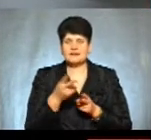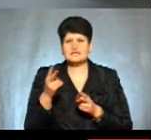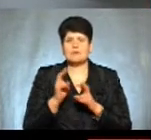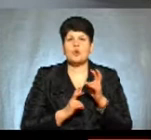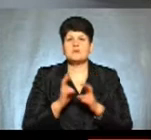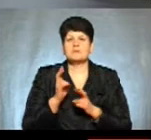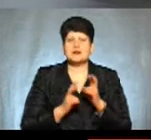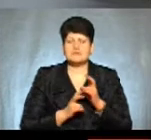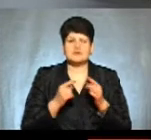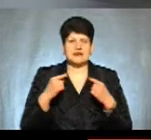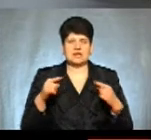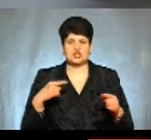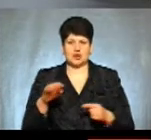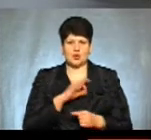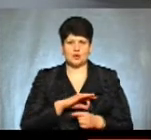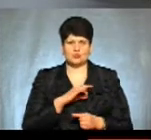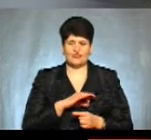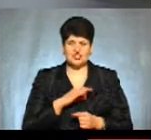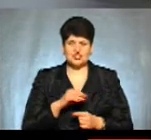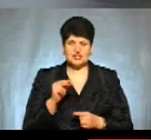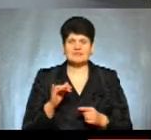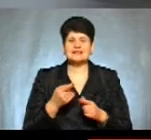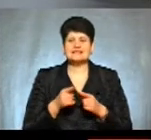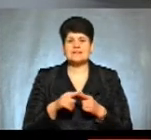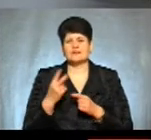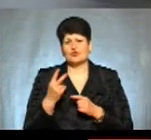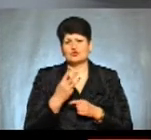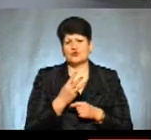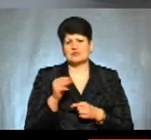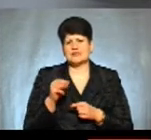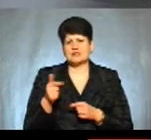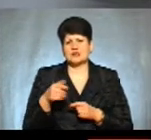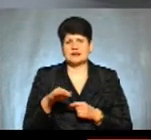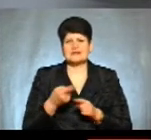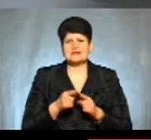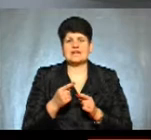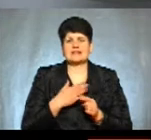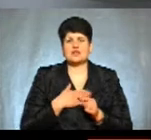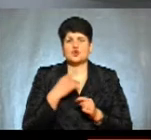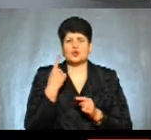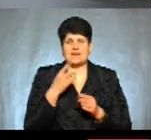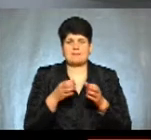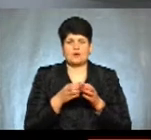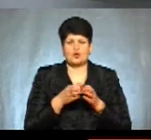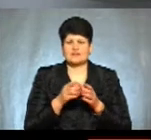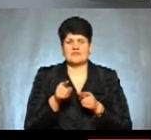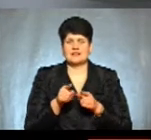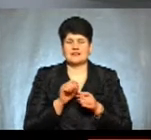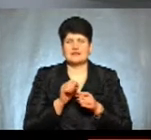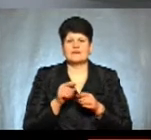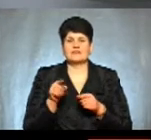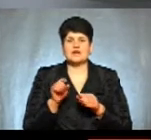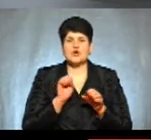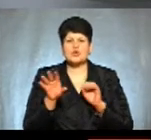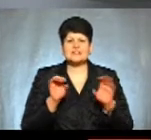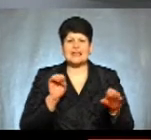підприємствах інших користувачів, це від 2 до 3 тисяч гектарів. Це практично наш один підрозділ. Це не складає, і вони